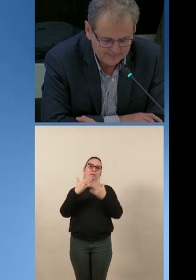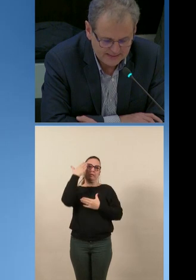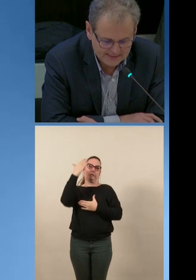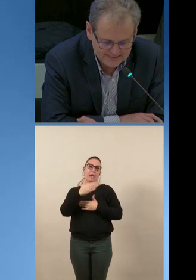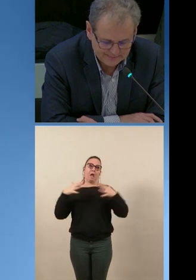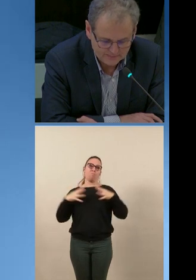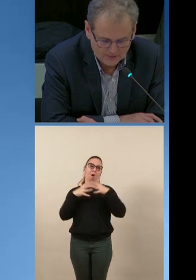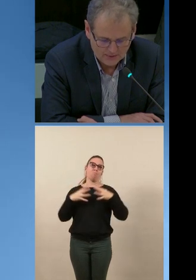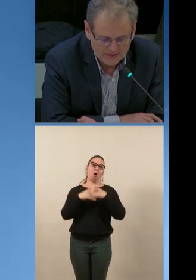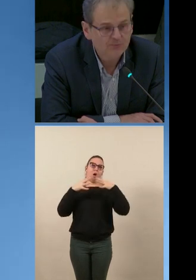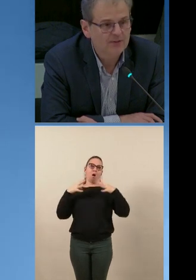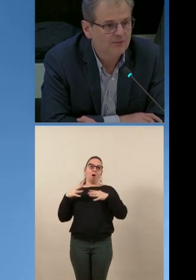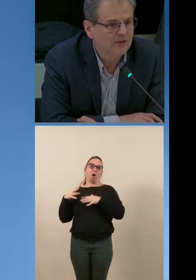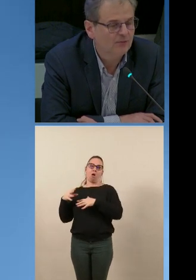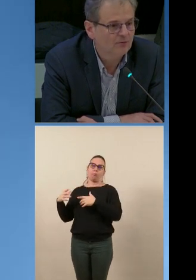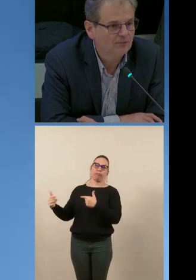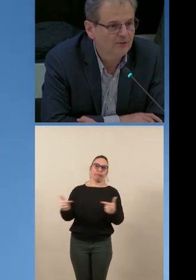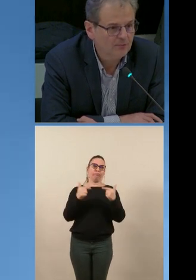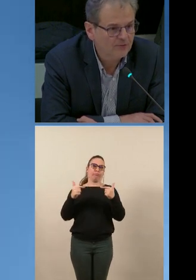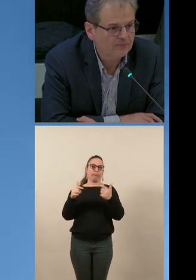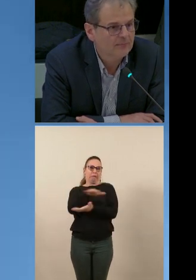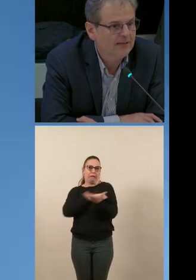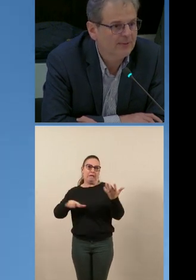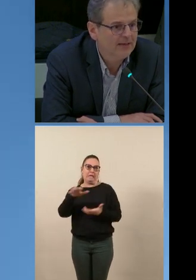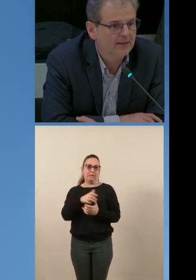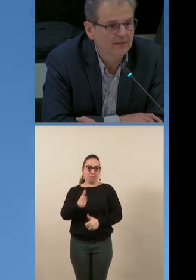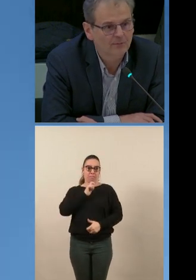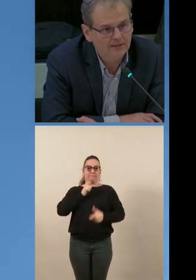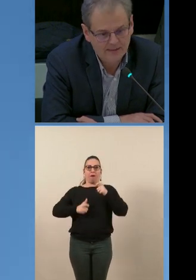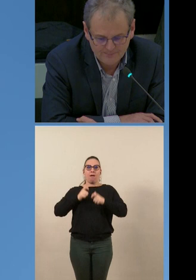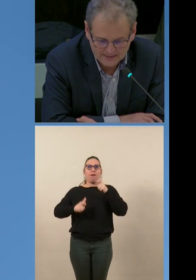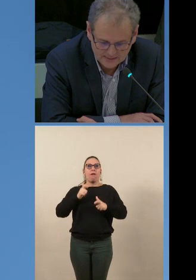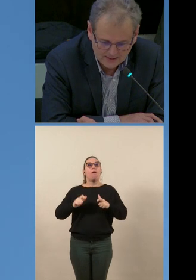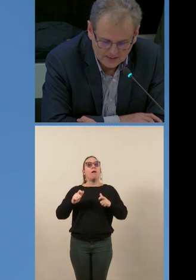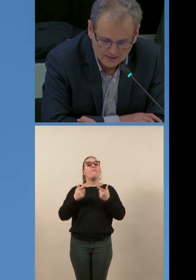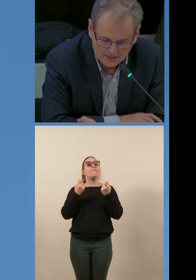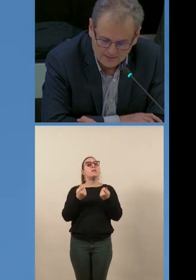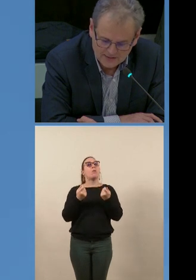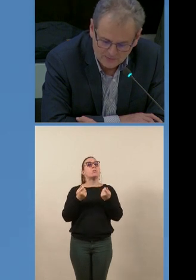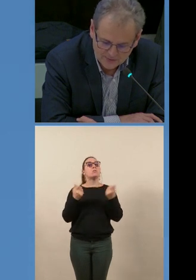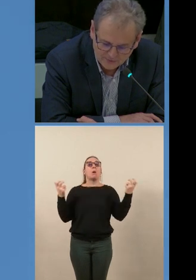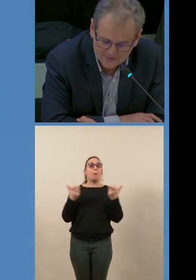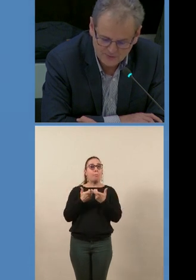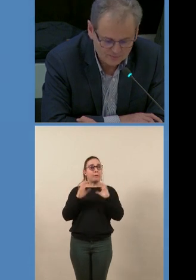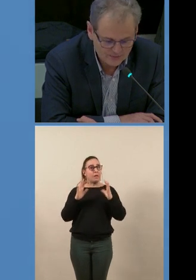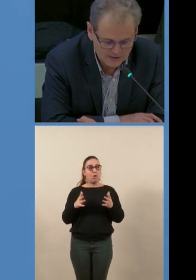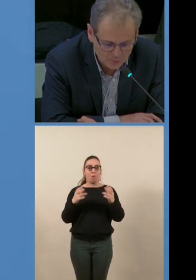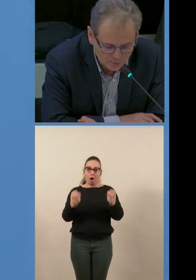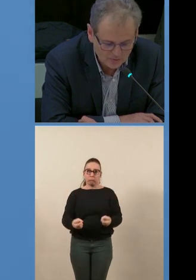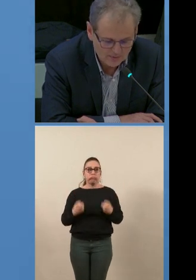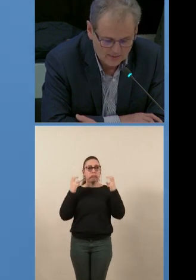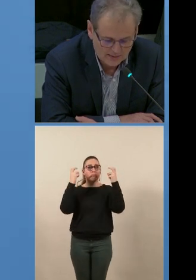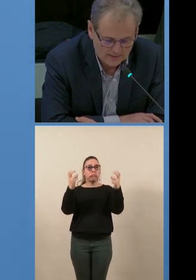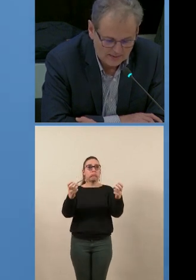armés des crises qui ont un effet sur nos finances les prix étant marqués par et bien une inflation qui